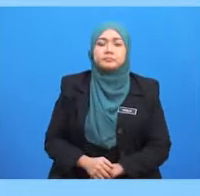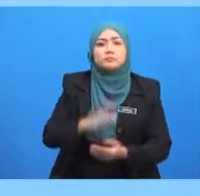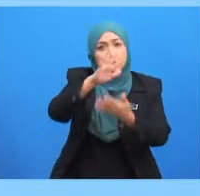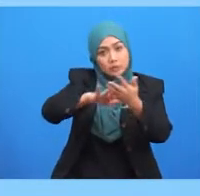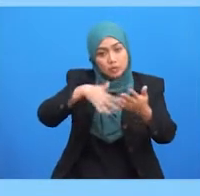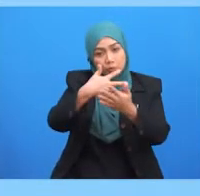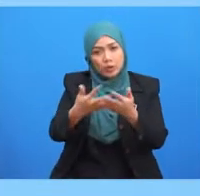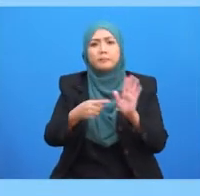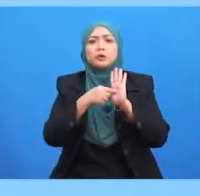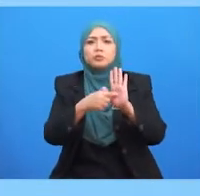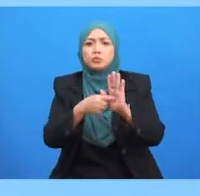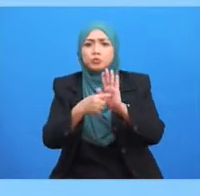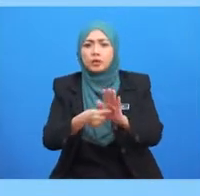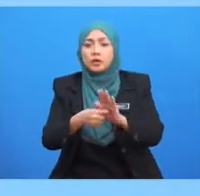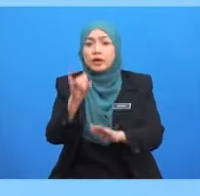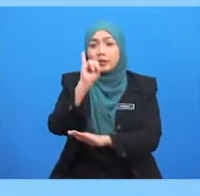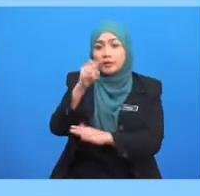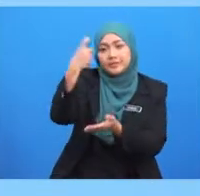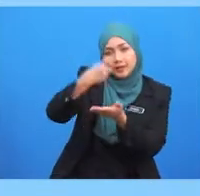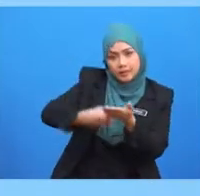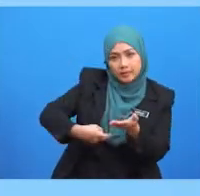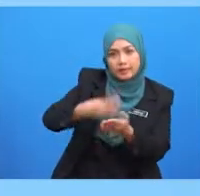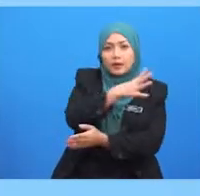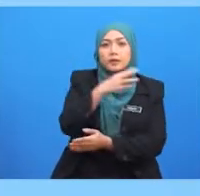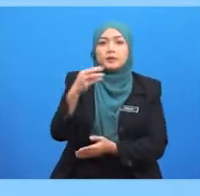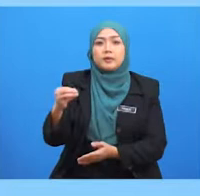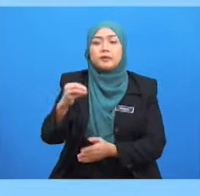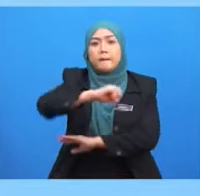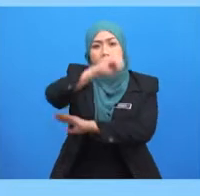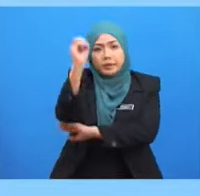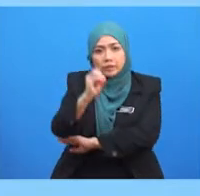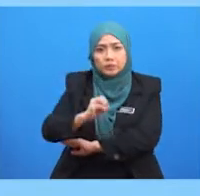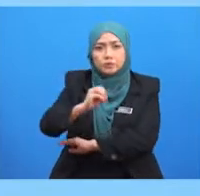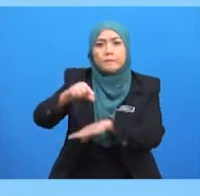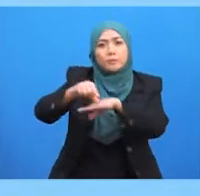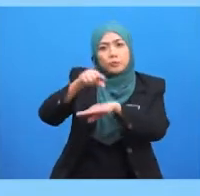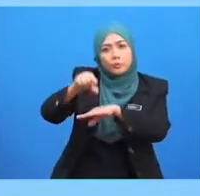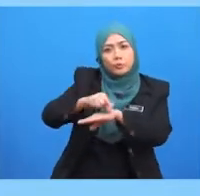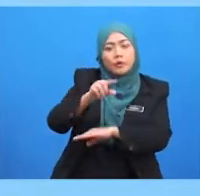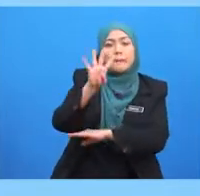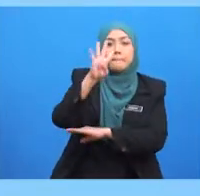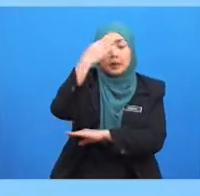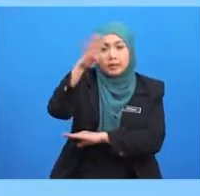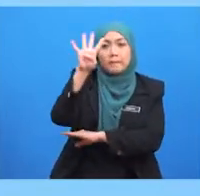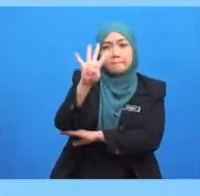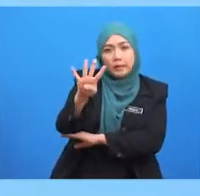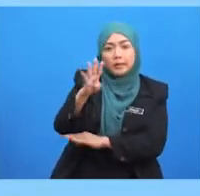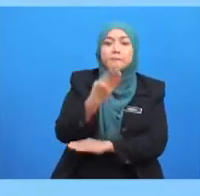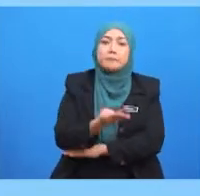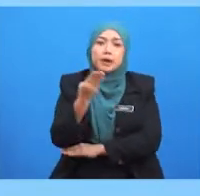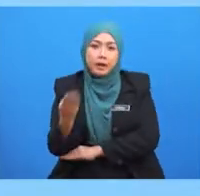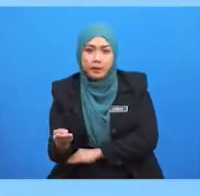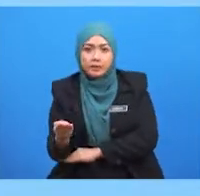jadwal menunjukkan indeks harga dan peratus penggunaan bagi empat jenis